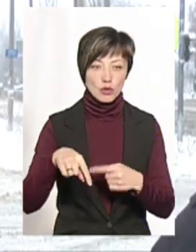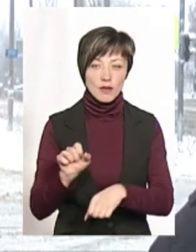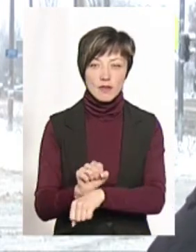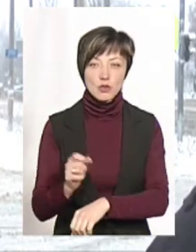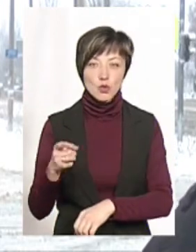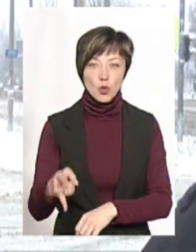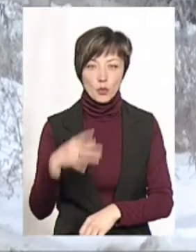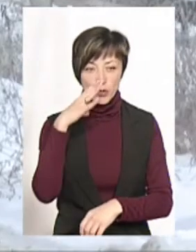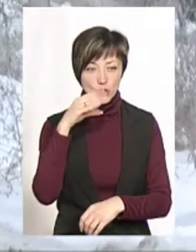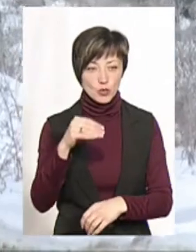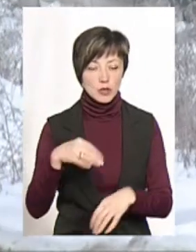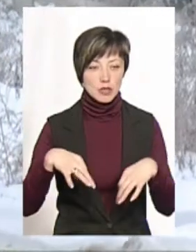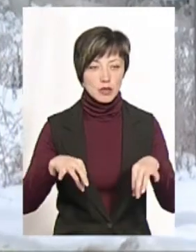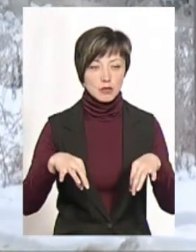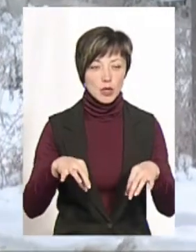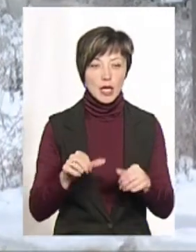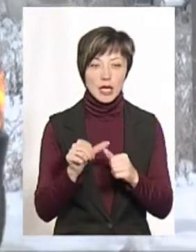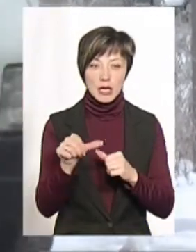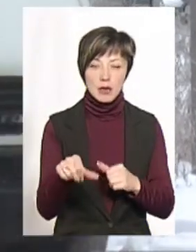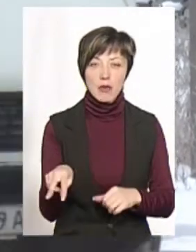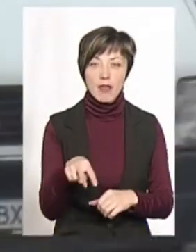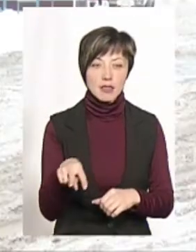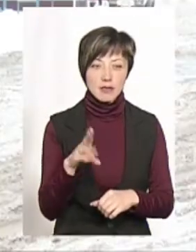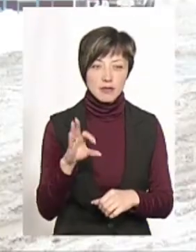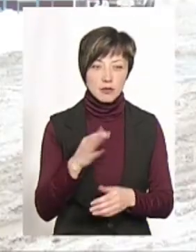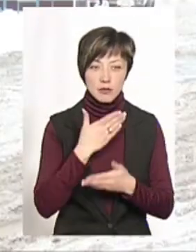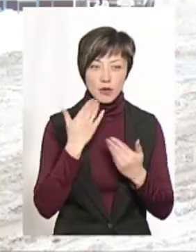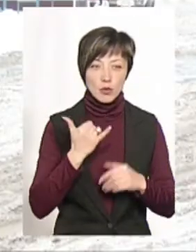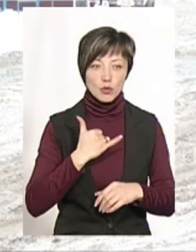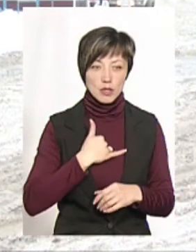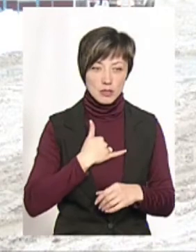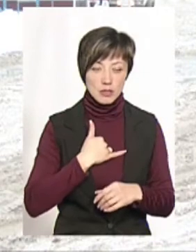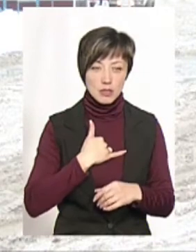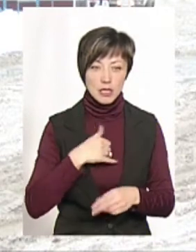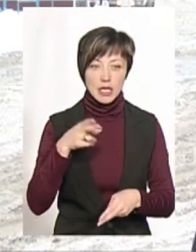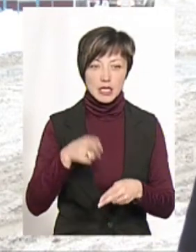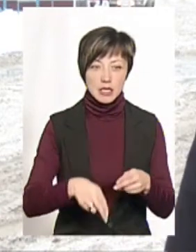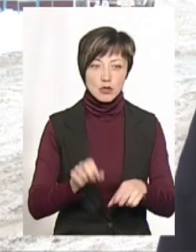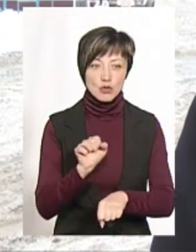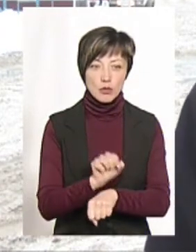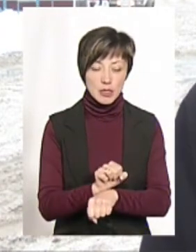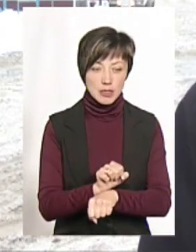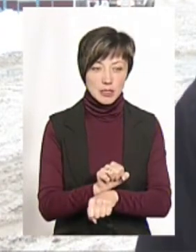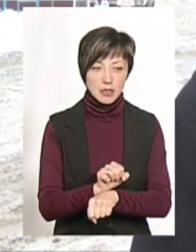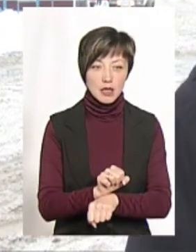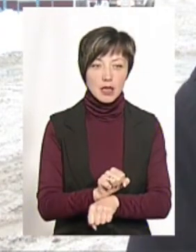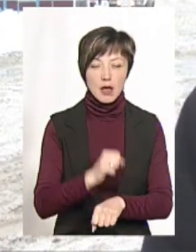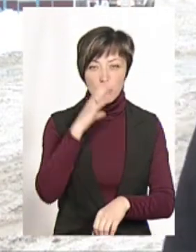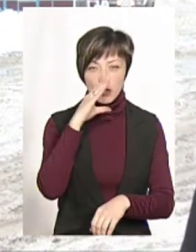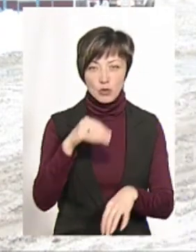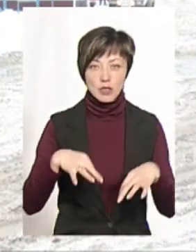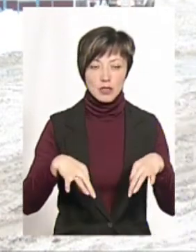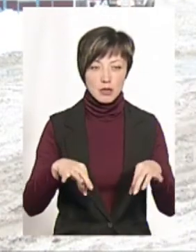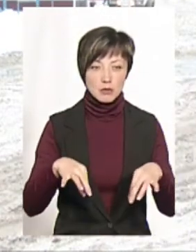маршрутних транспортних засобів. Крім мікрорайону Лезнево, у нас на кінцевій зупинці маршрутні транспортні